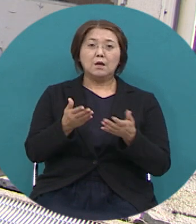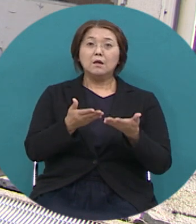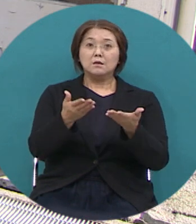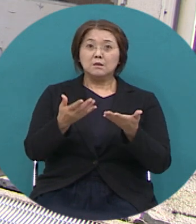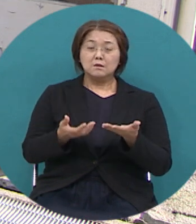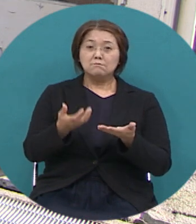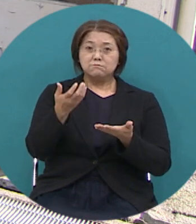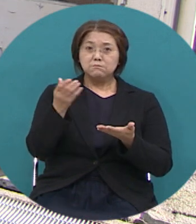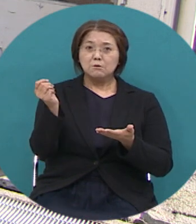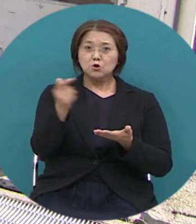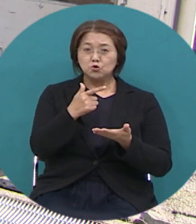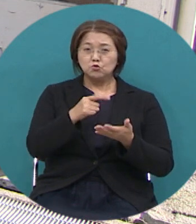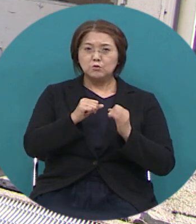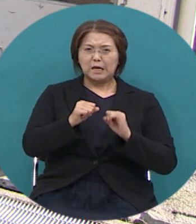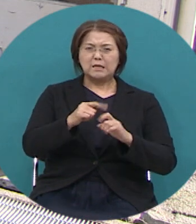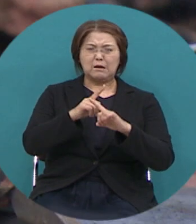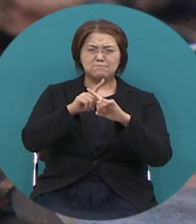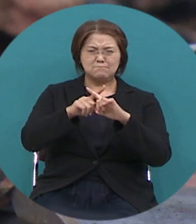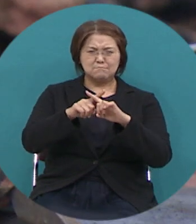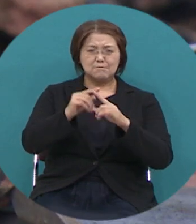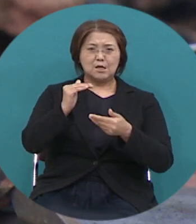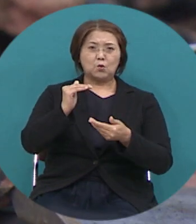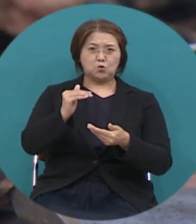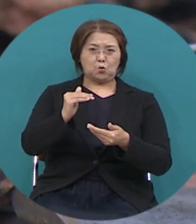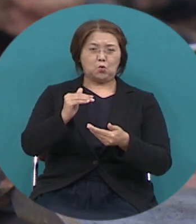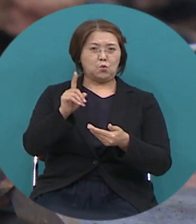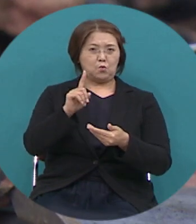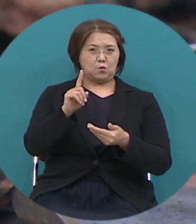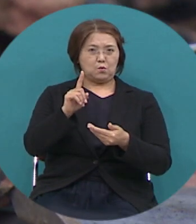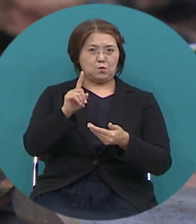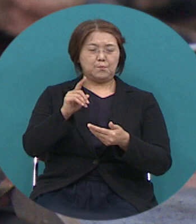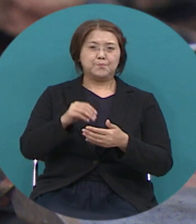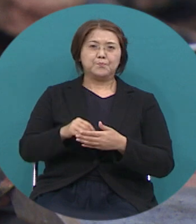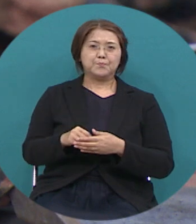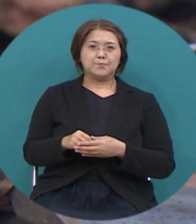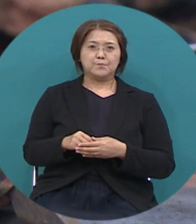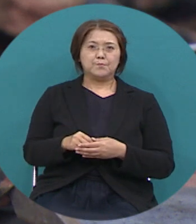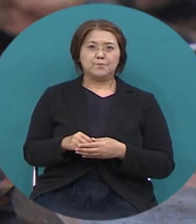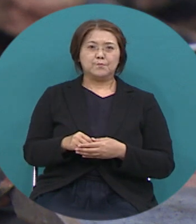発生直後にやってはいけないこととは何でしょうか？